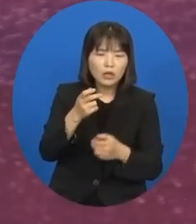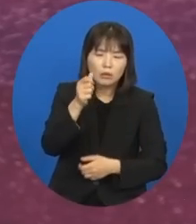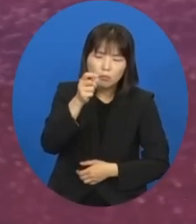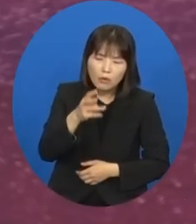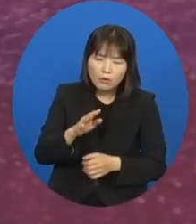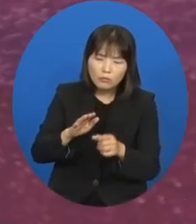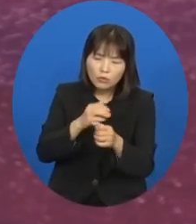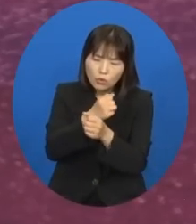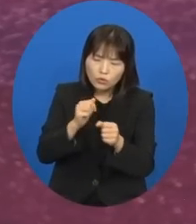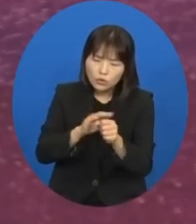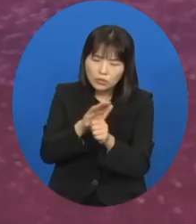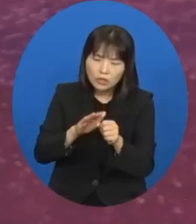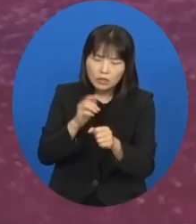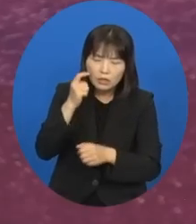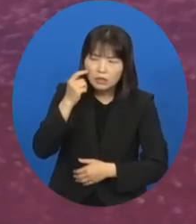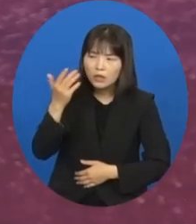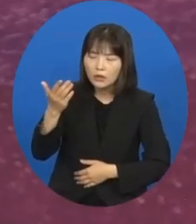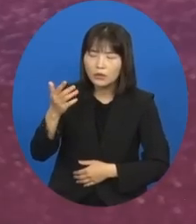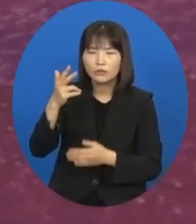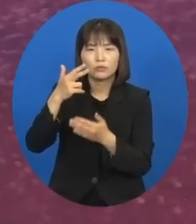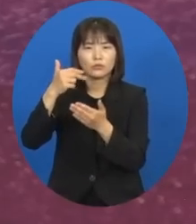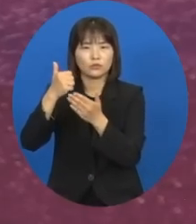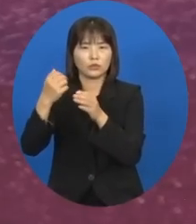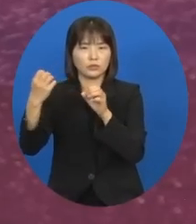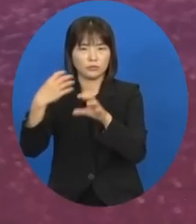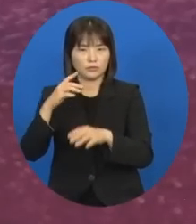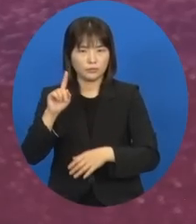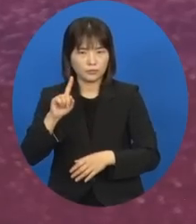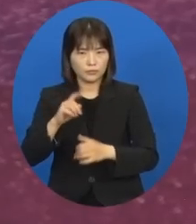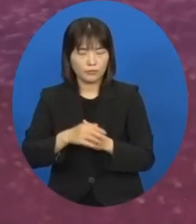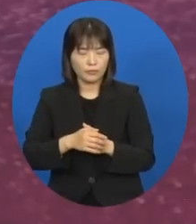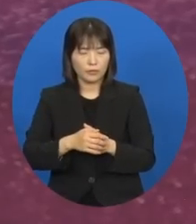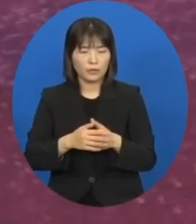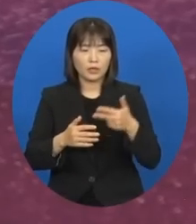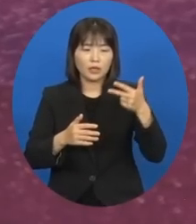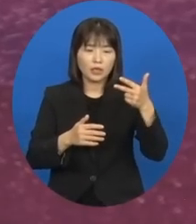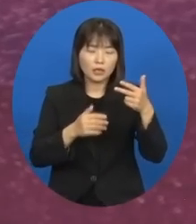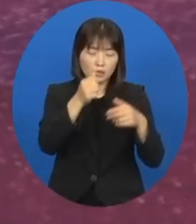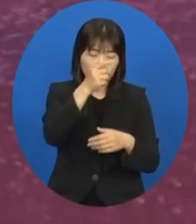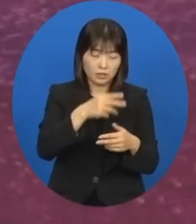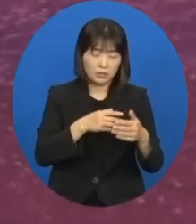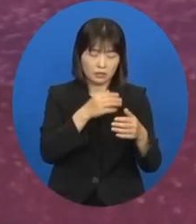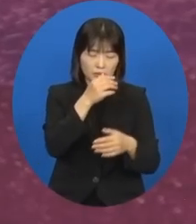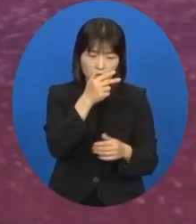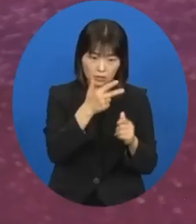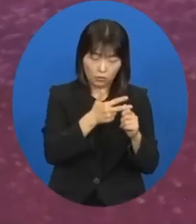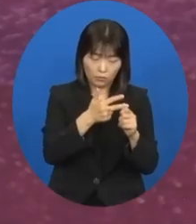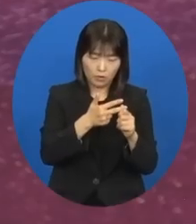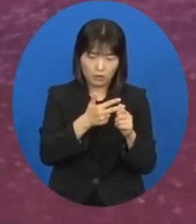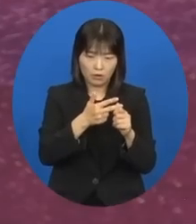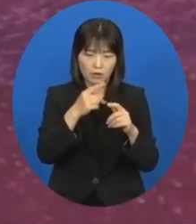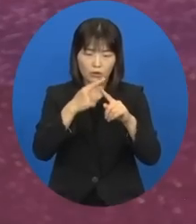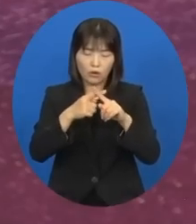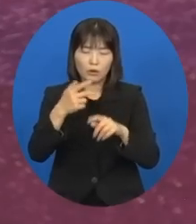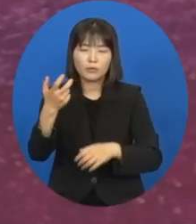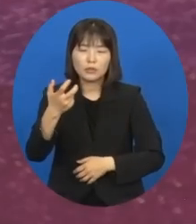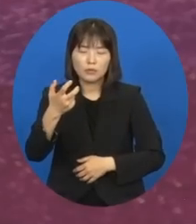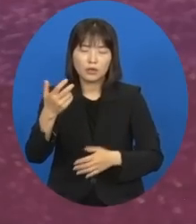용서해야 할까요 주님 그때 주님은 일곱 번을 이른 번까지라도 용서하라